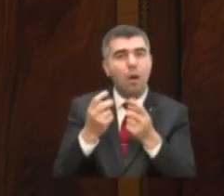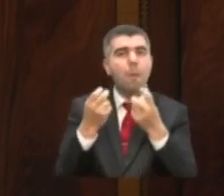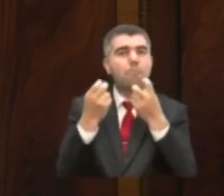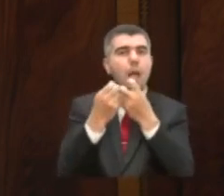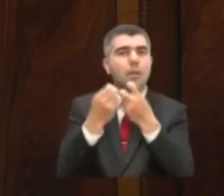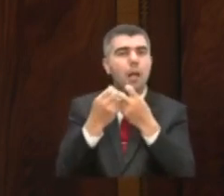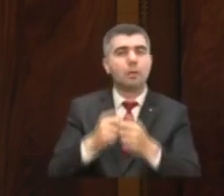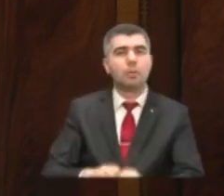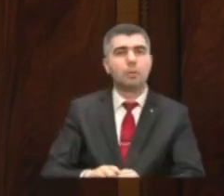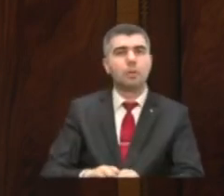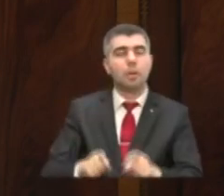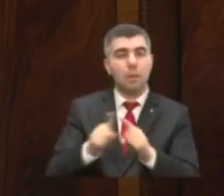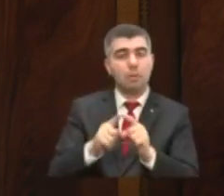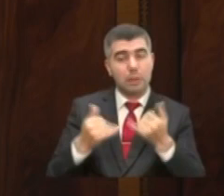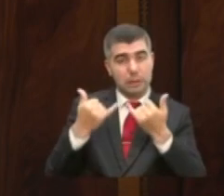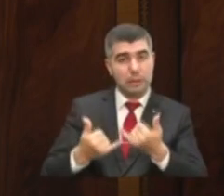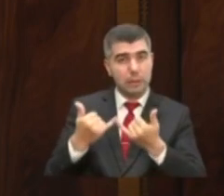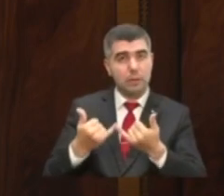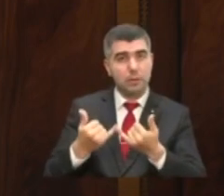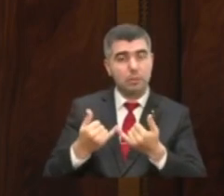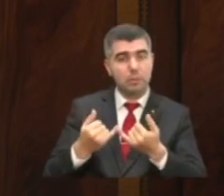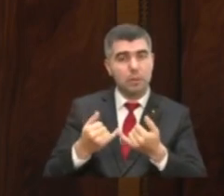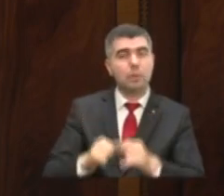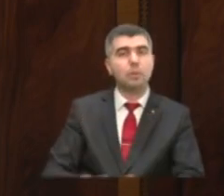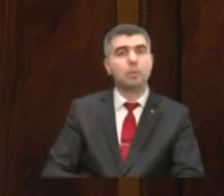المثال الإضراب الحاصل حاليا السيد رئيس الحكومة،